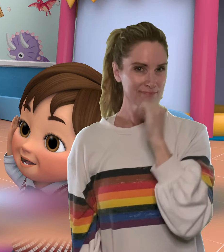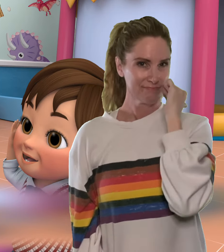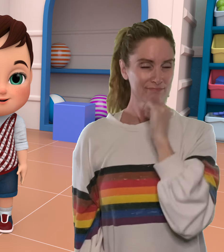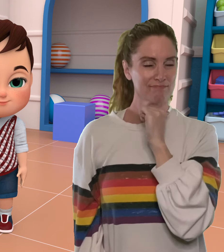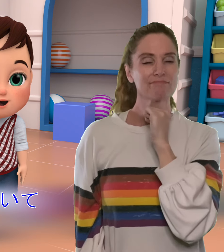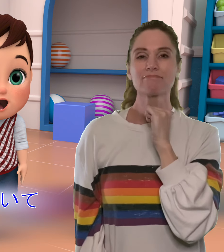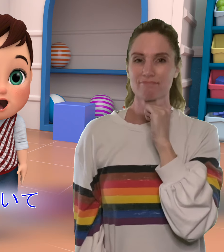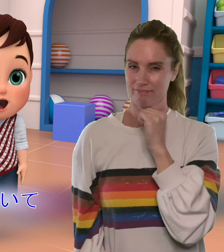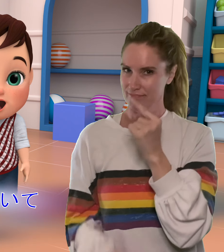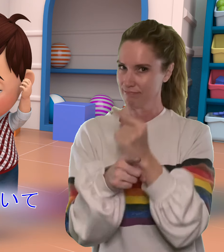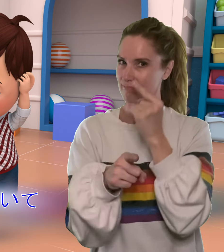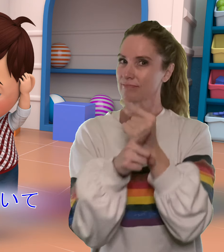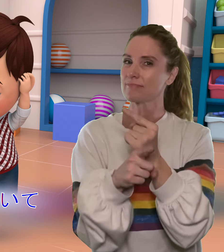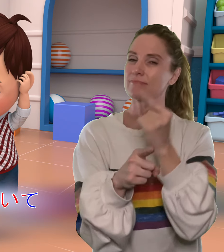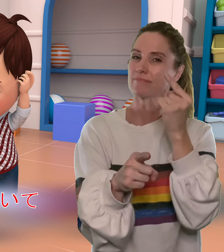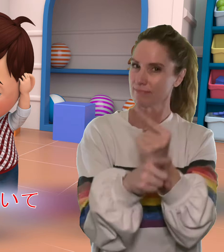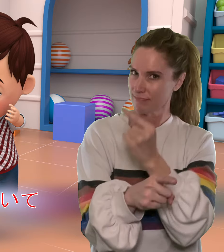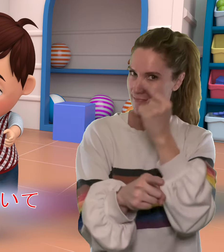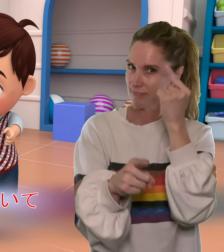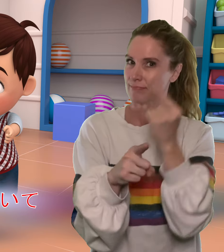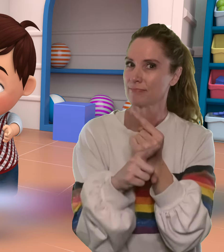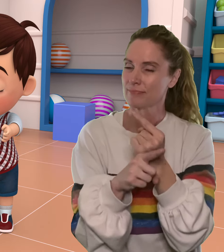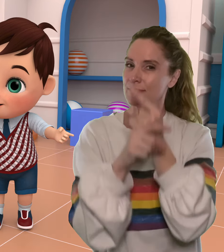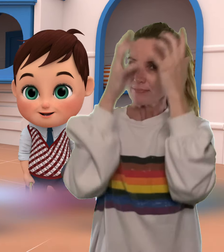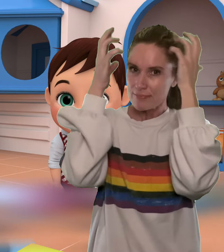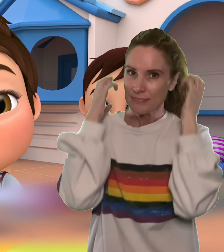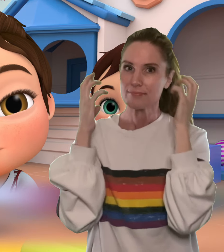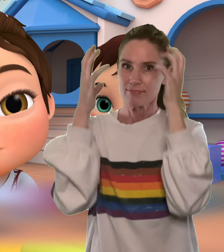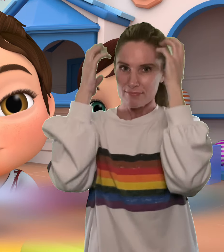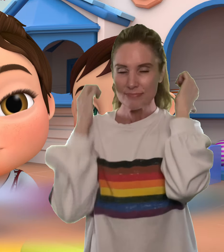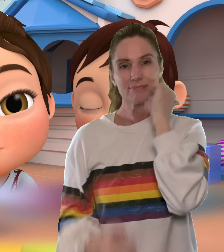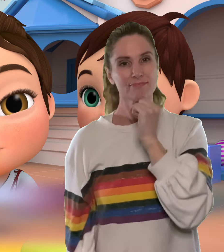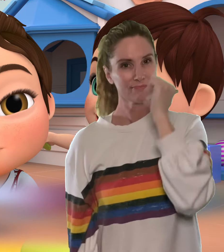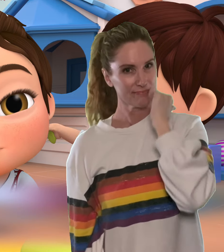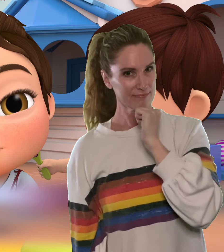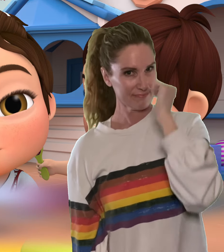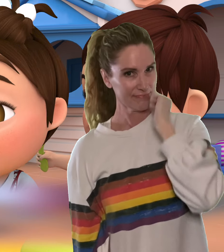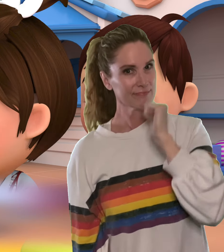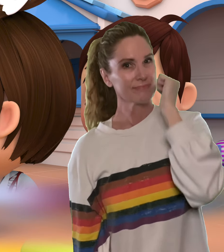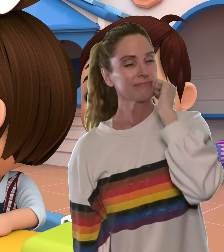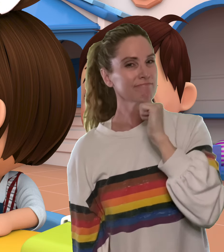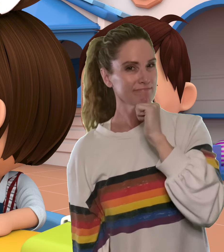ねちゃんとちゃんと溶かして毎日